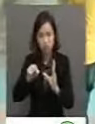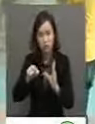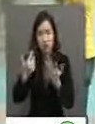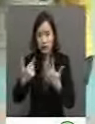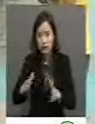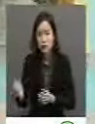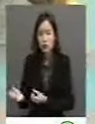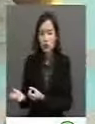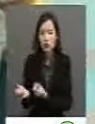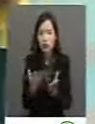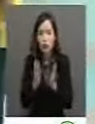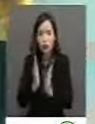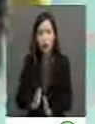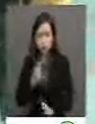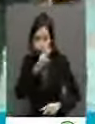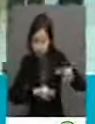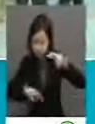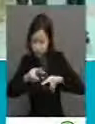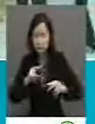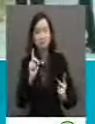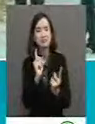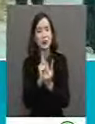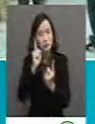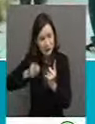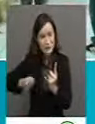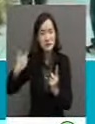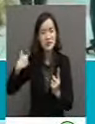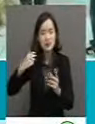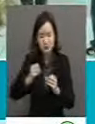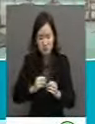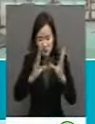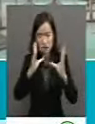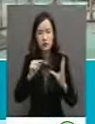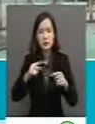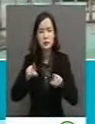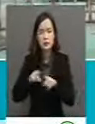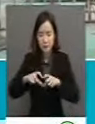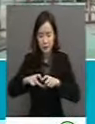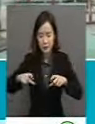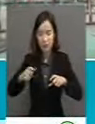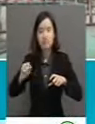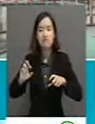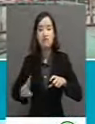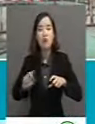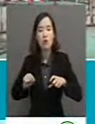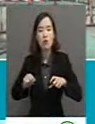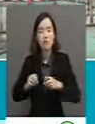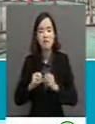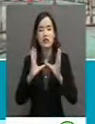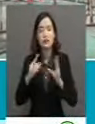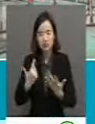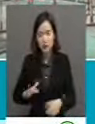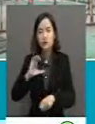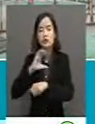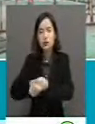มื่อส่งกำลังไปตรวจค้นปรากฏว่าเจอจริงๆฮะเป็นระเบิดแบบ power bank นะครับซุกซ่อนเอาไว้จริงก็เลยออกหมายจับนายมูฮั